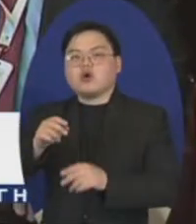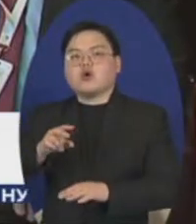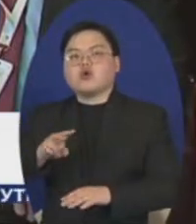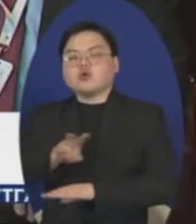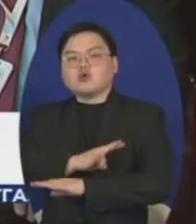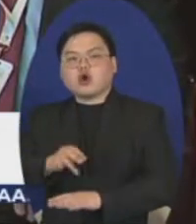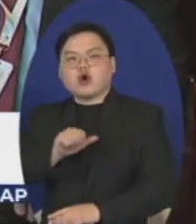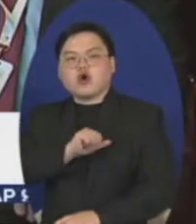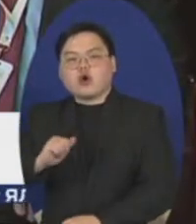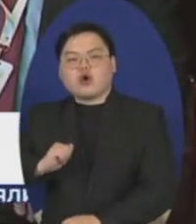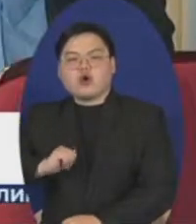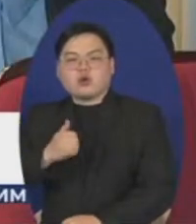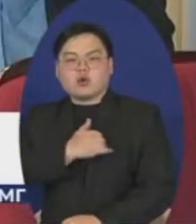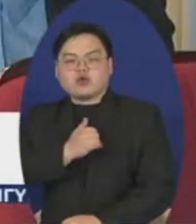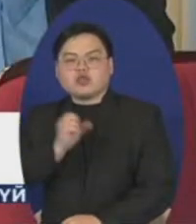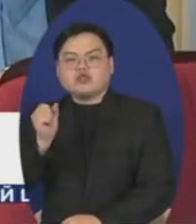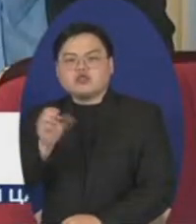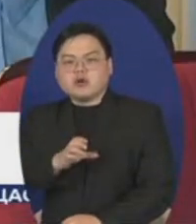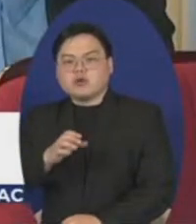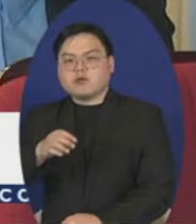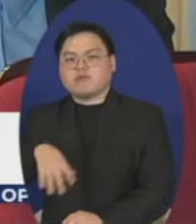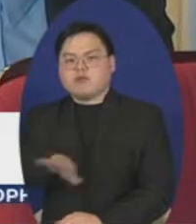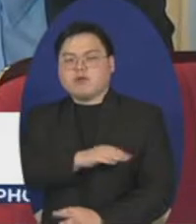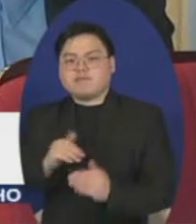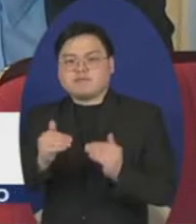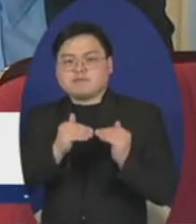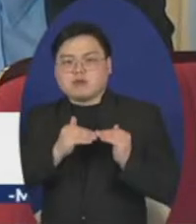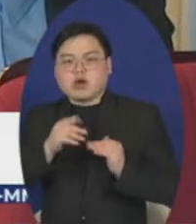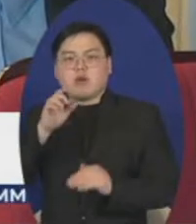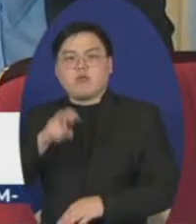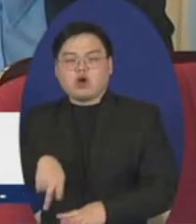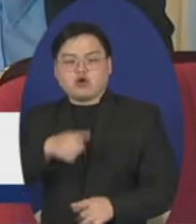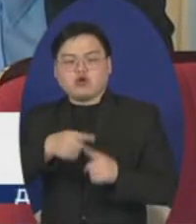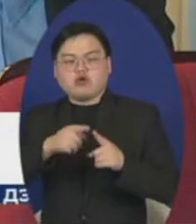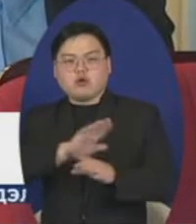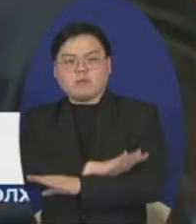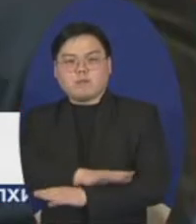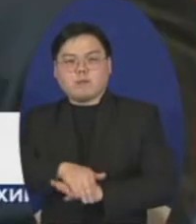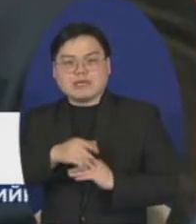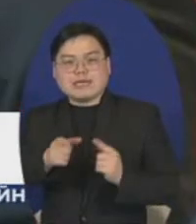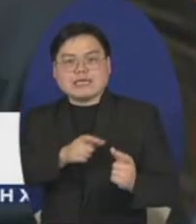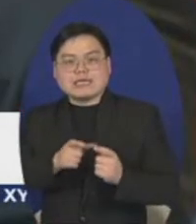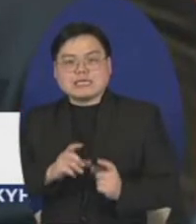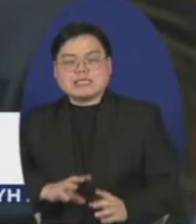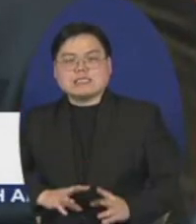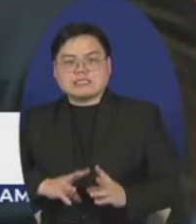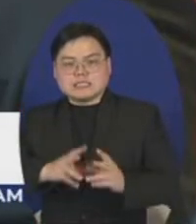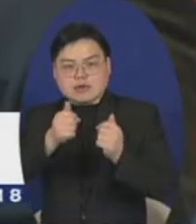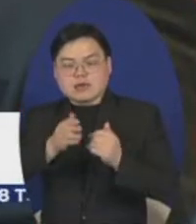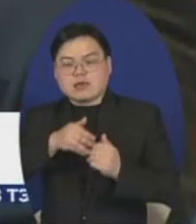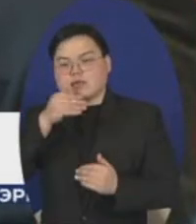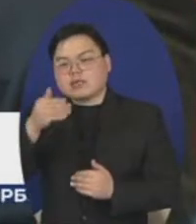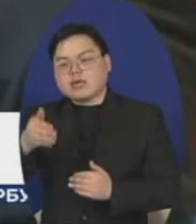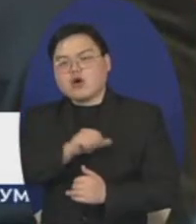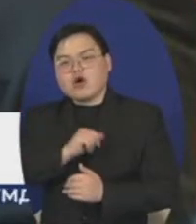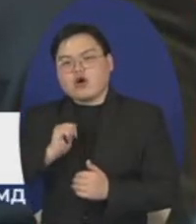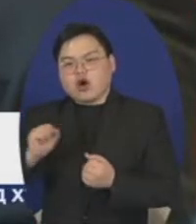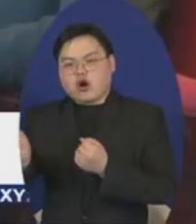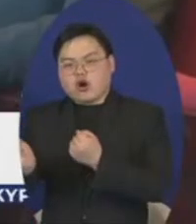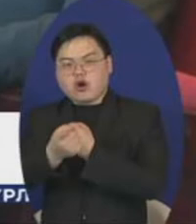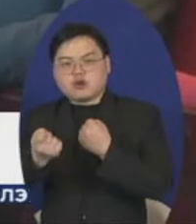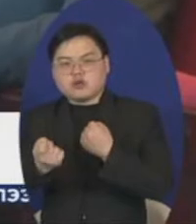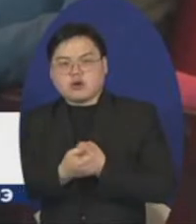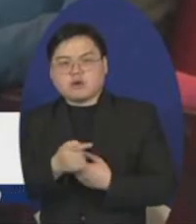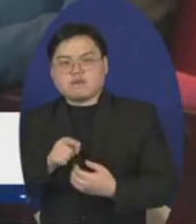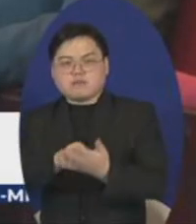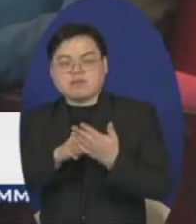ёсыг засгийн эрх мэдэлтийн тэнцвэртэй байлгаж байж орон нутгийн бие даасан байдал эдийн засгийг тогтворжуулах за цаашлаад өөрсдийн онцлогоороо ялгарах